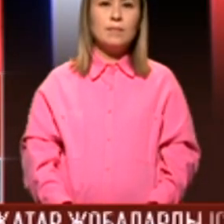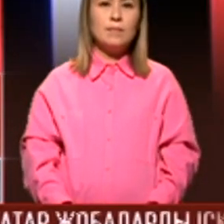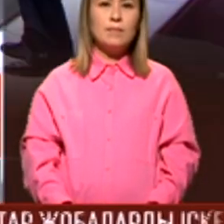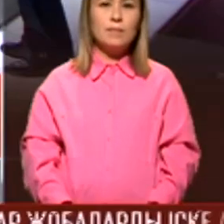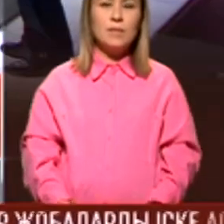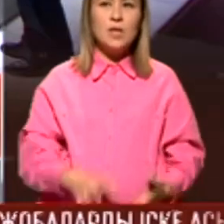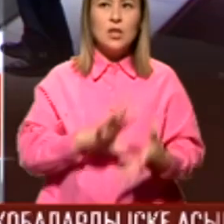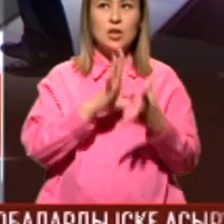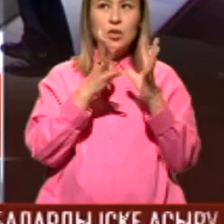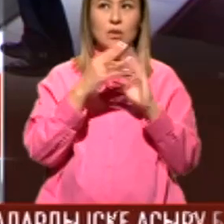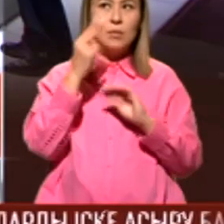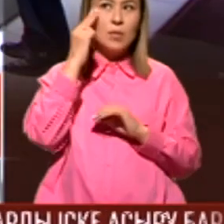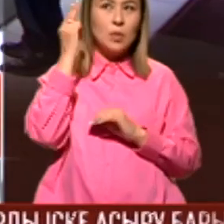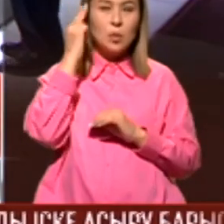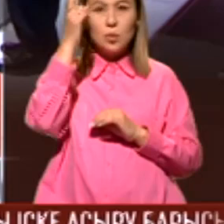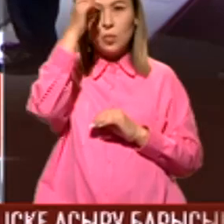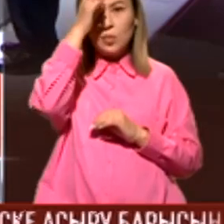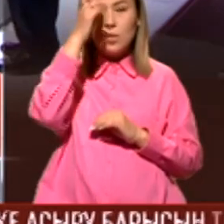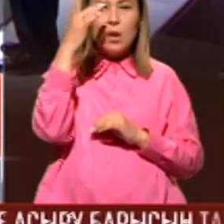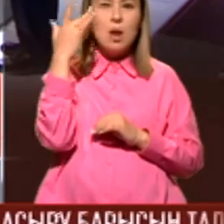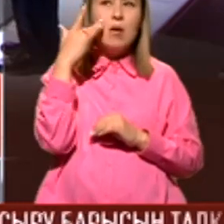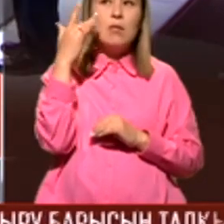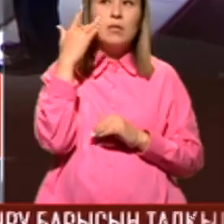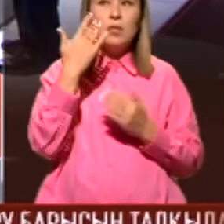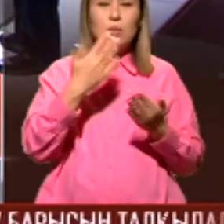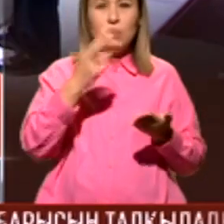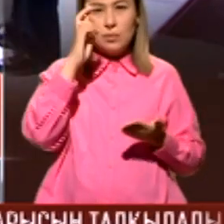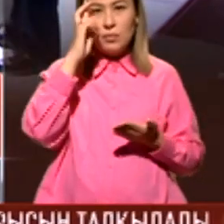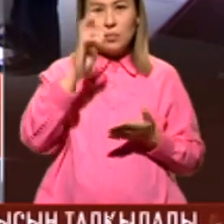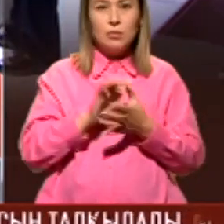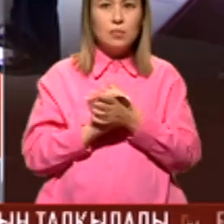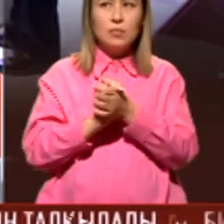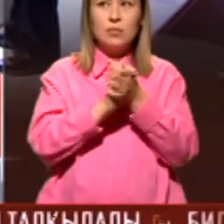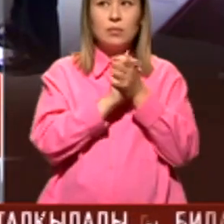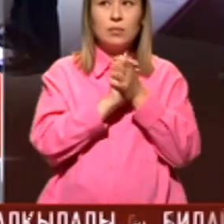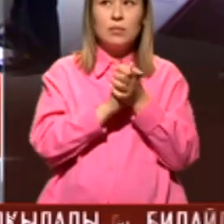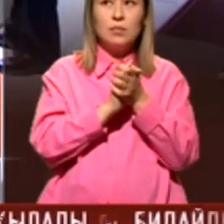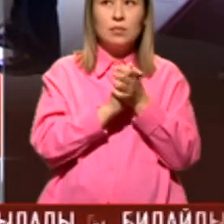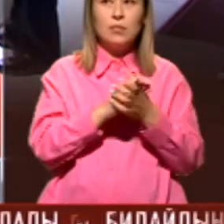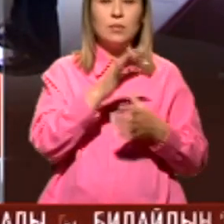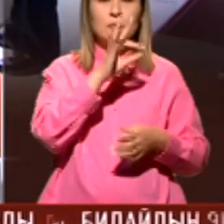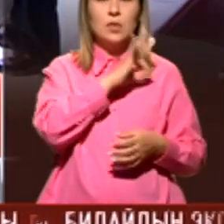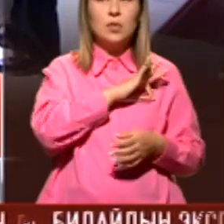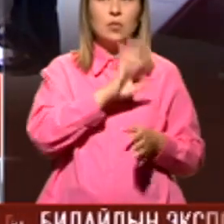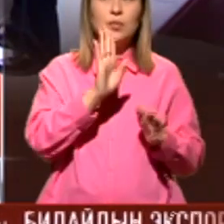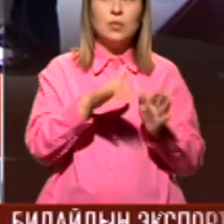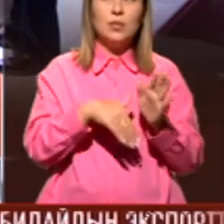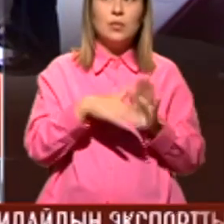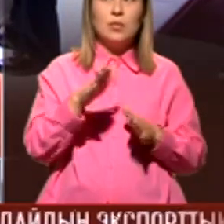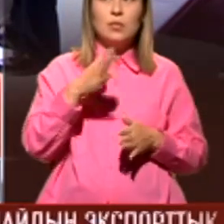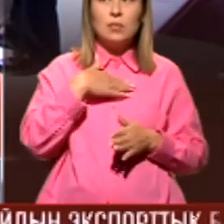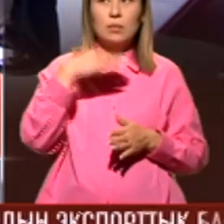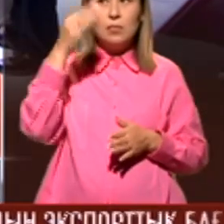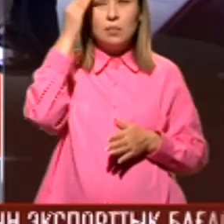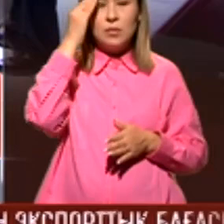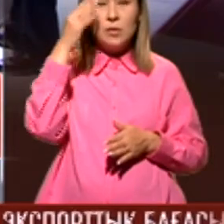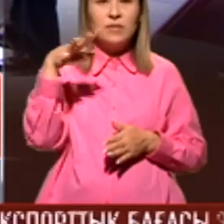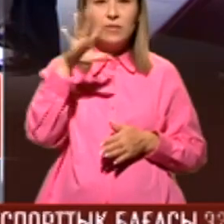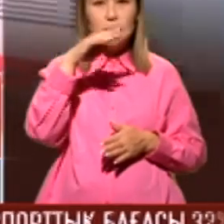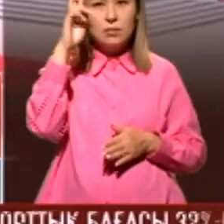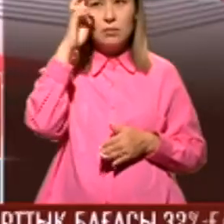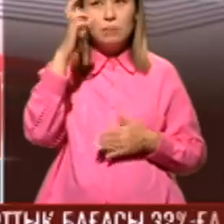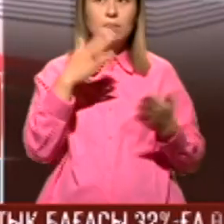Жалпы Кытай, Түркия және де АХШ осы мемлекеттермен достастығымызды нығайту тиімді деп ойлаймын. Мен ойым осы барлық